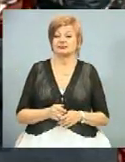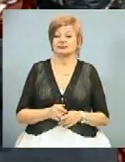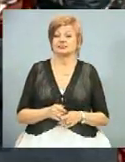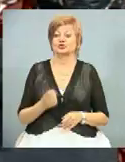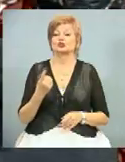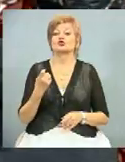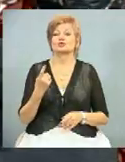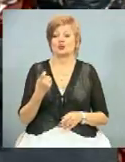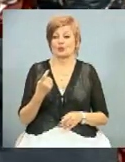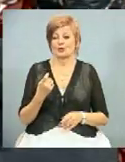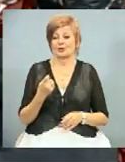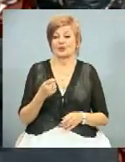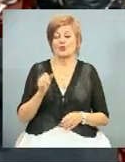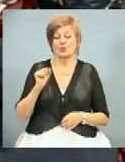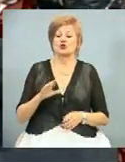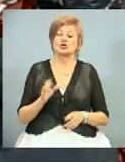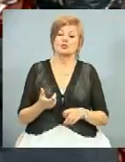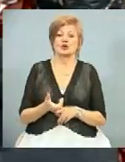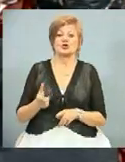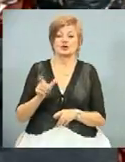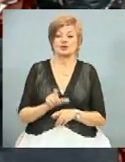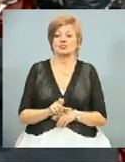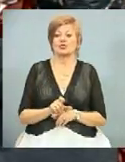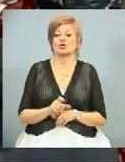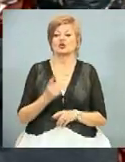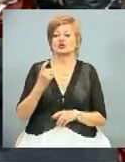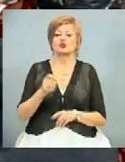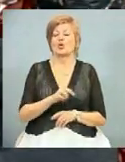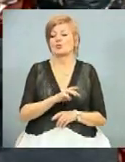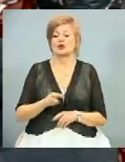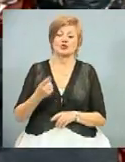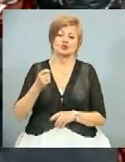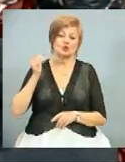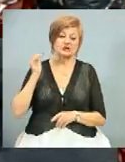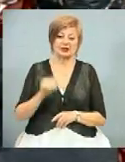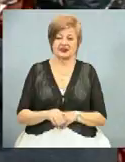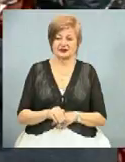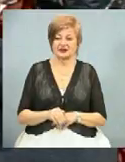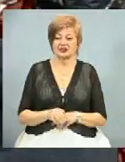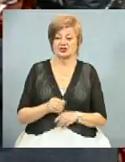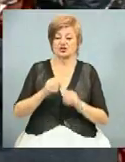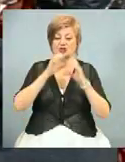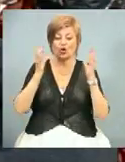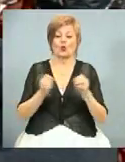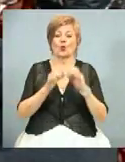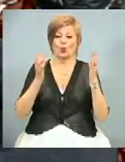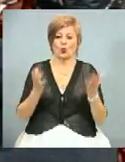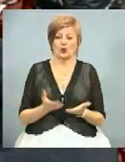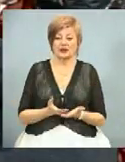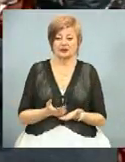100. Навіть більше, 100 мільйонів, можливо, ну 100 тисяч, може навіть, да? Треба надути кульок.